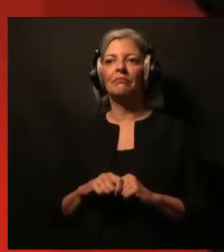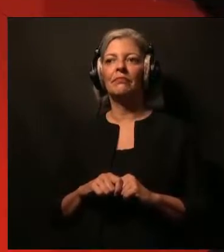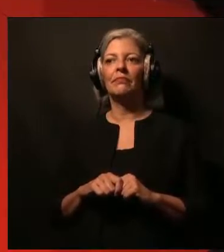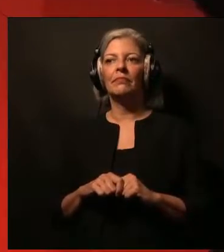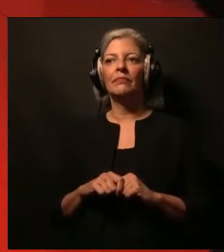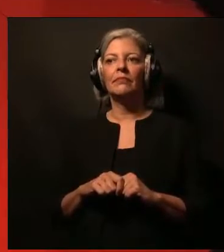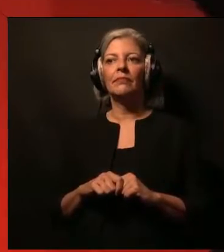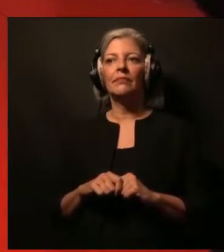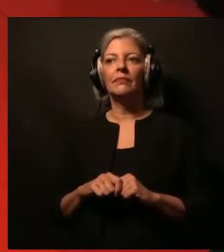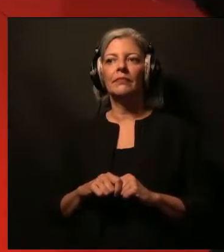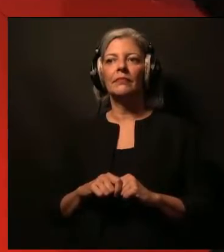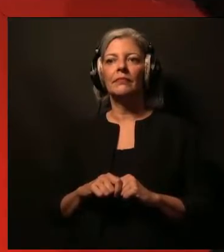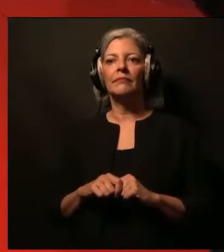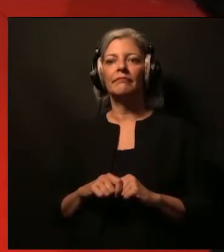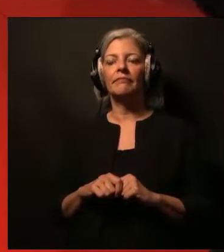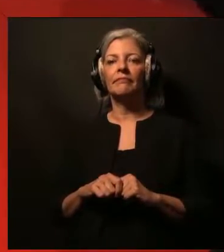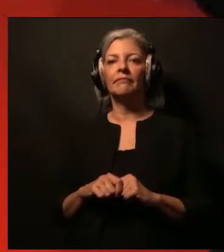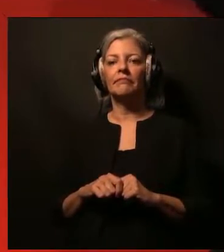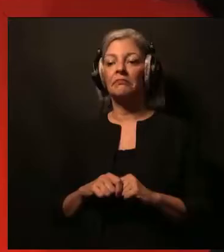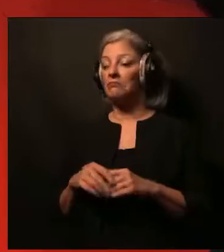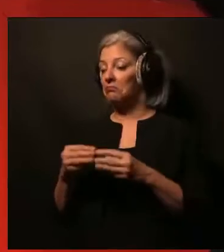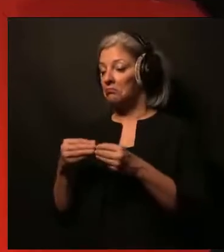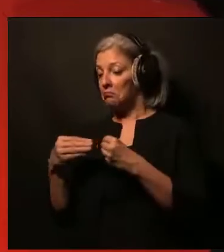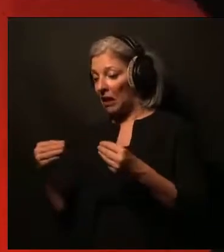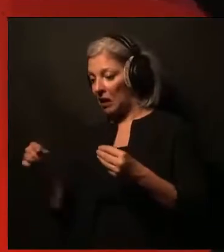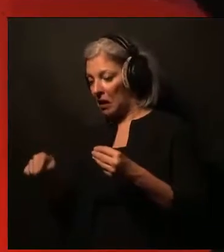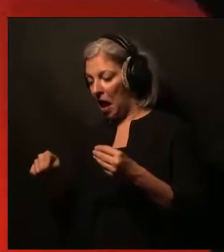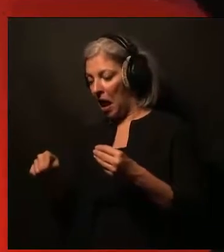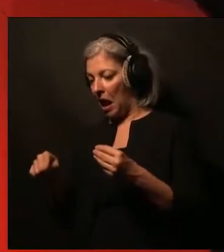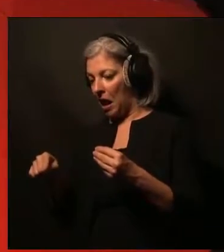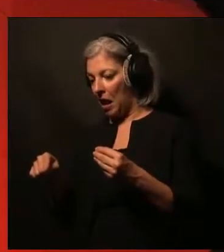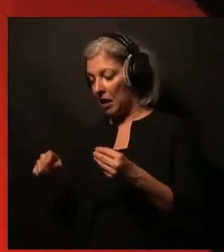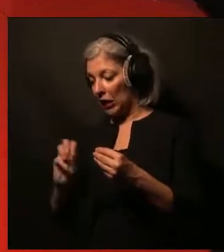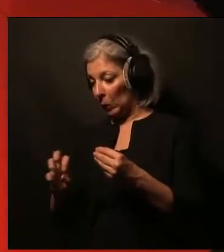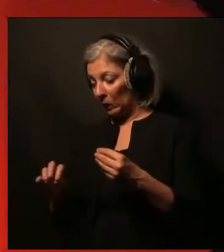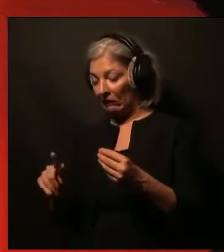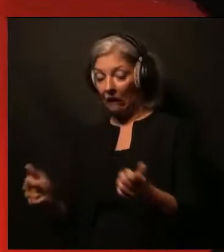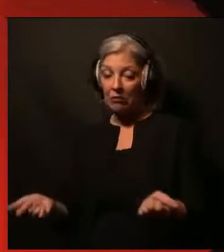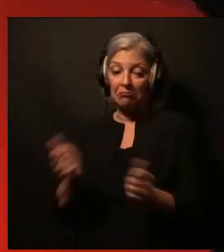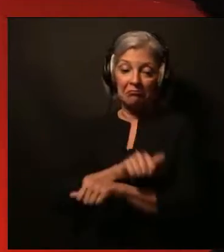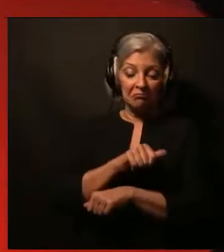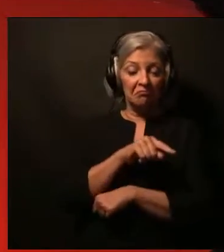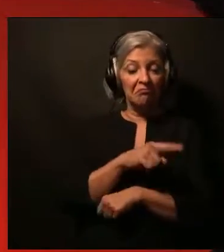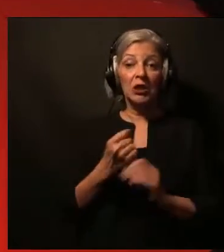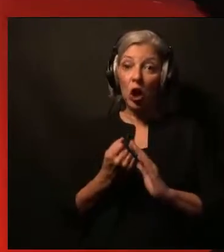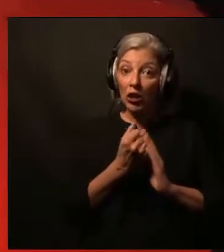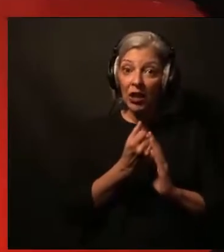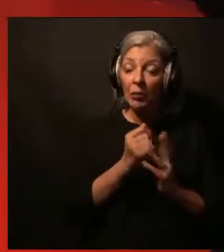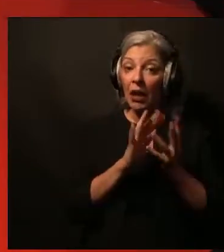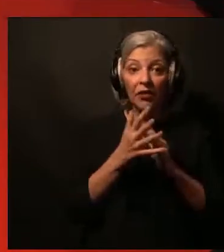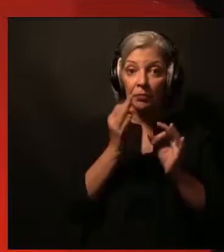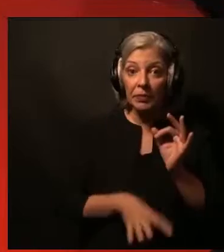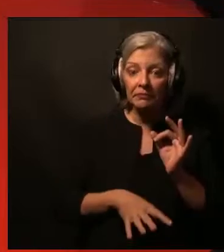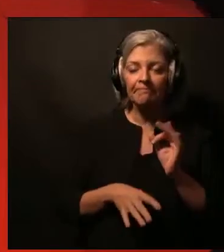complesse non basta cambiare un materiale per definire un prodotto sostenibile perché non è